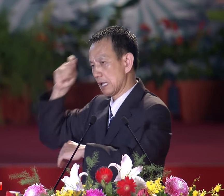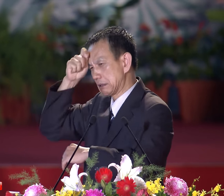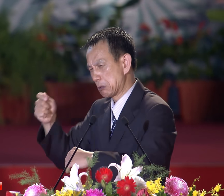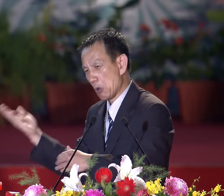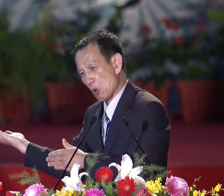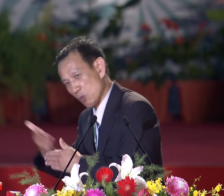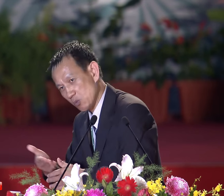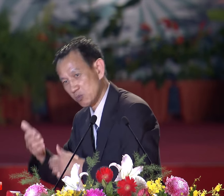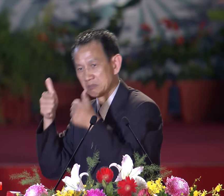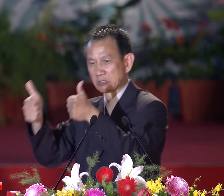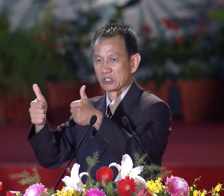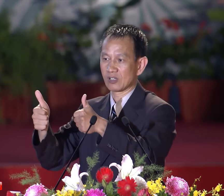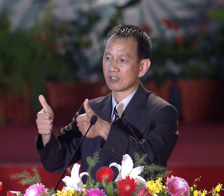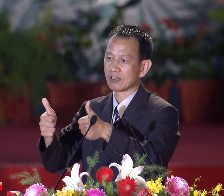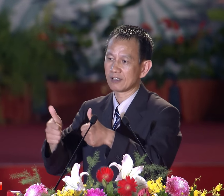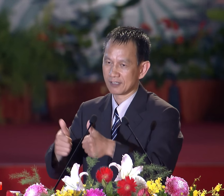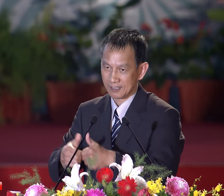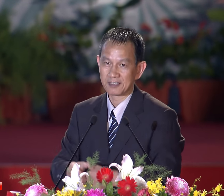湾。